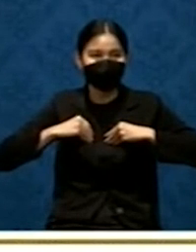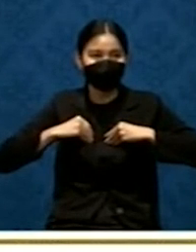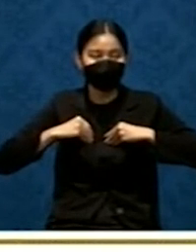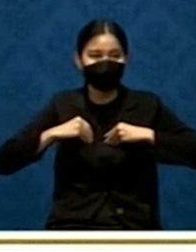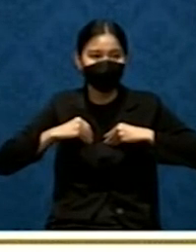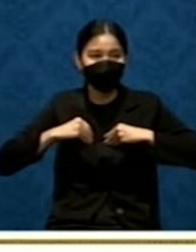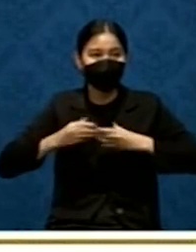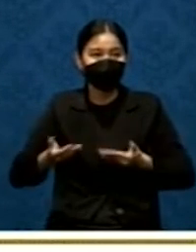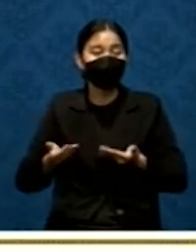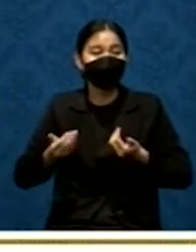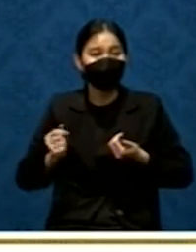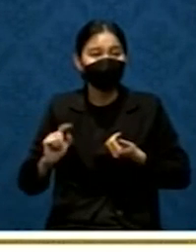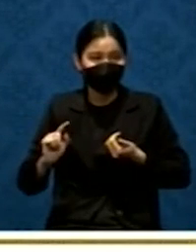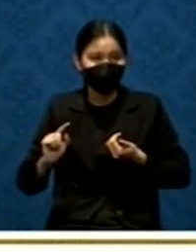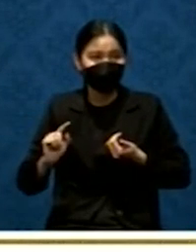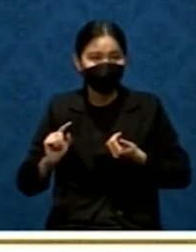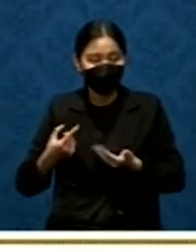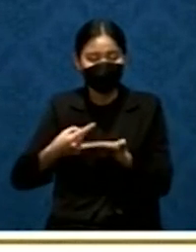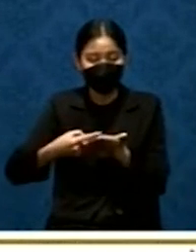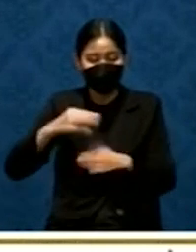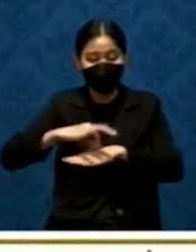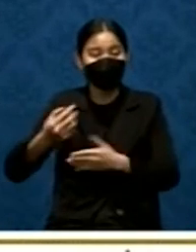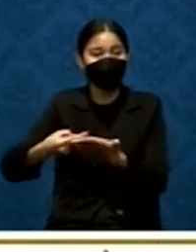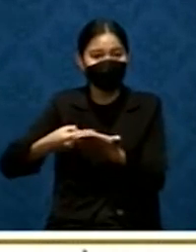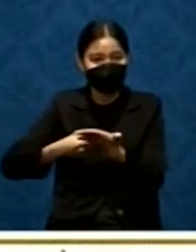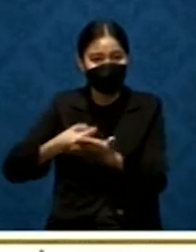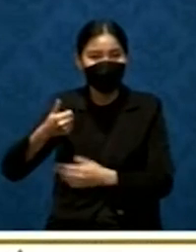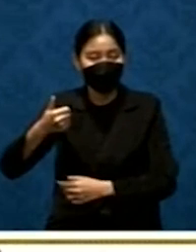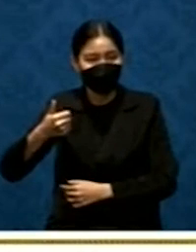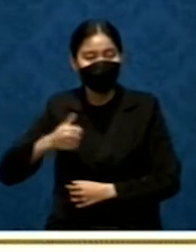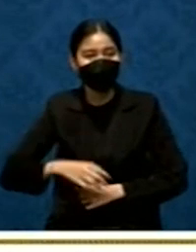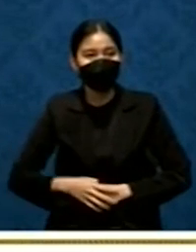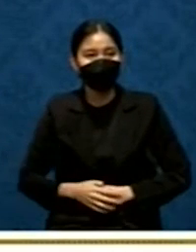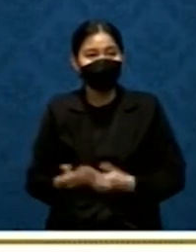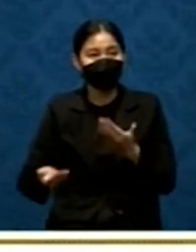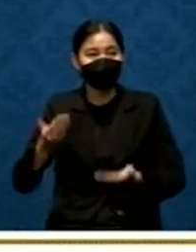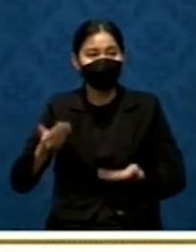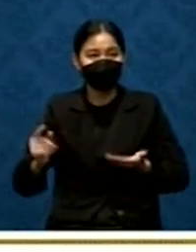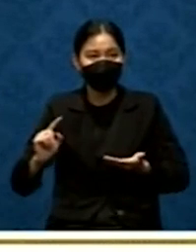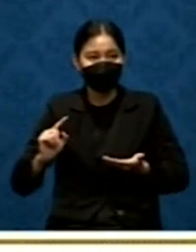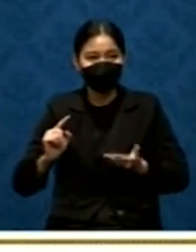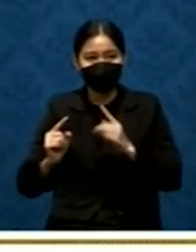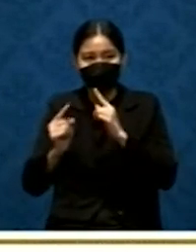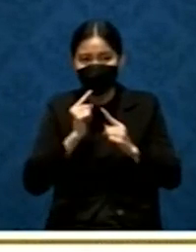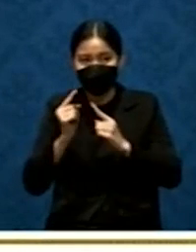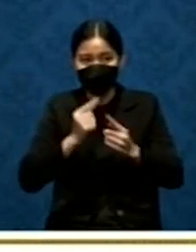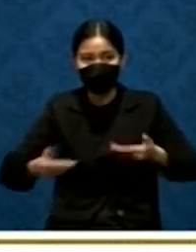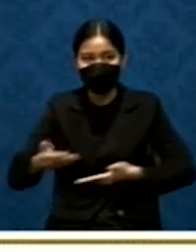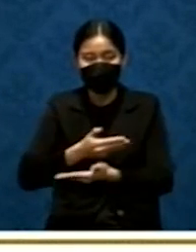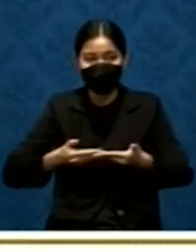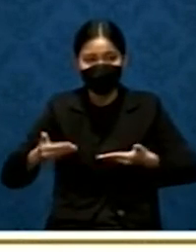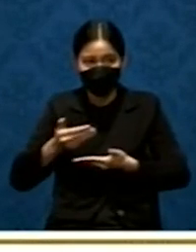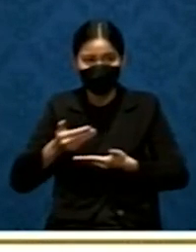ขอเป็นที่ปรึกษาก็ได้หรือจะเป็นการพูดคุยกันแล้ว